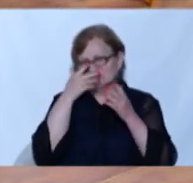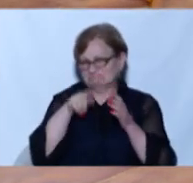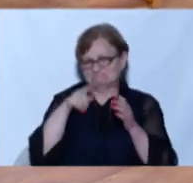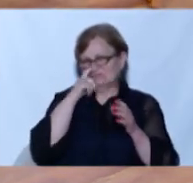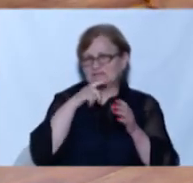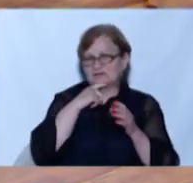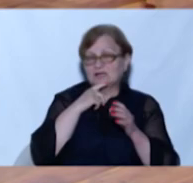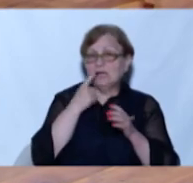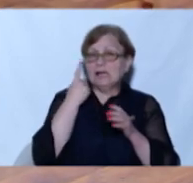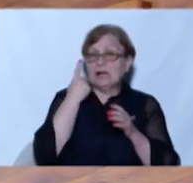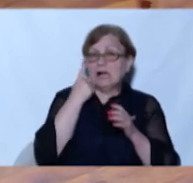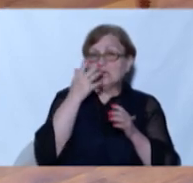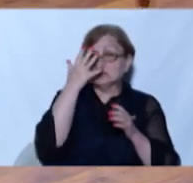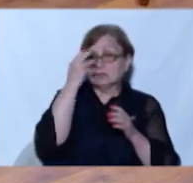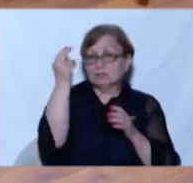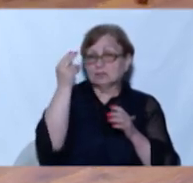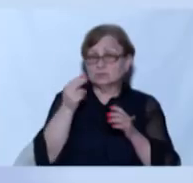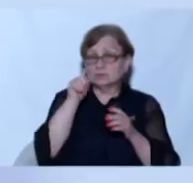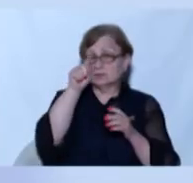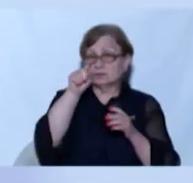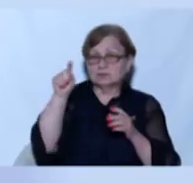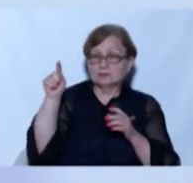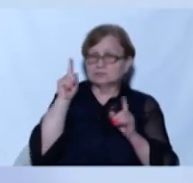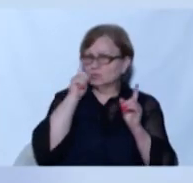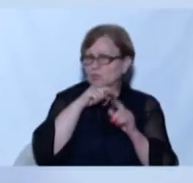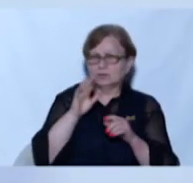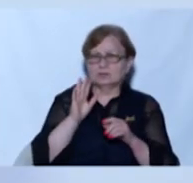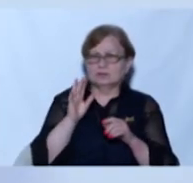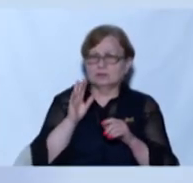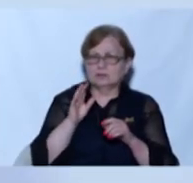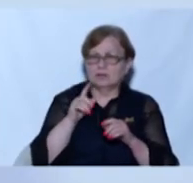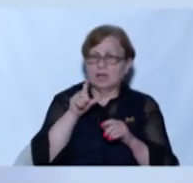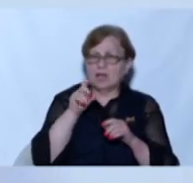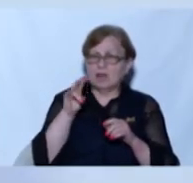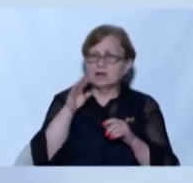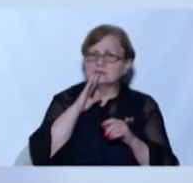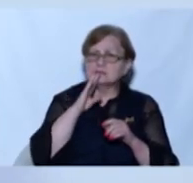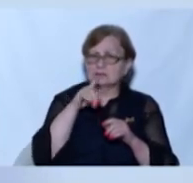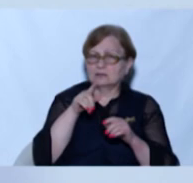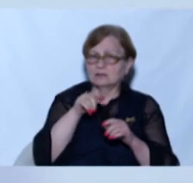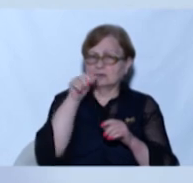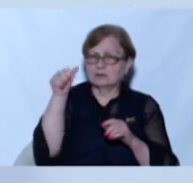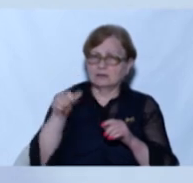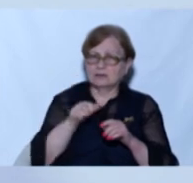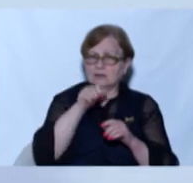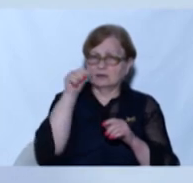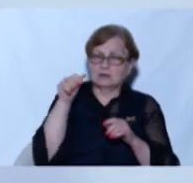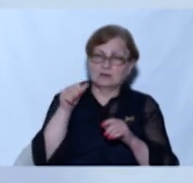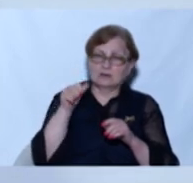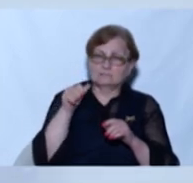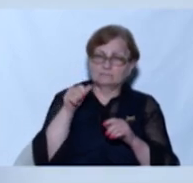სურათის ხსენება, რომელსაც ის ახსენებს, არ არის ტყვილი. აი როდესაც ელი საათობით მიდის, ხო,